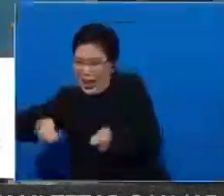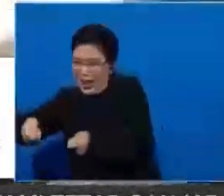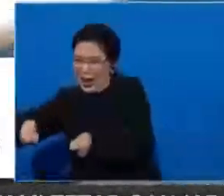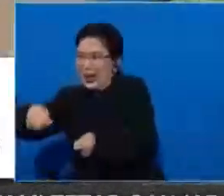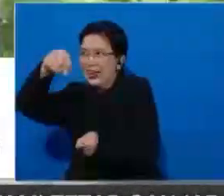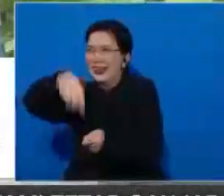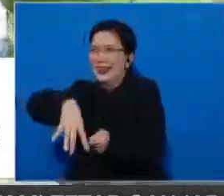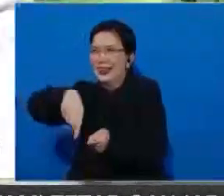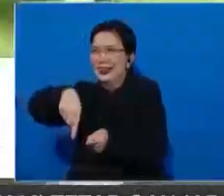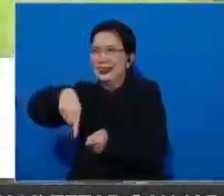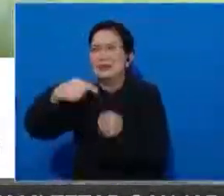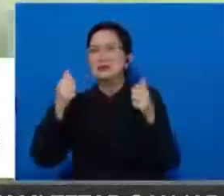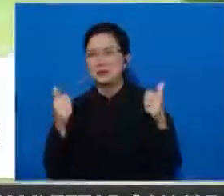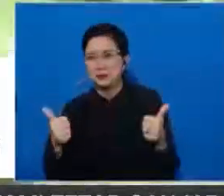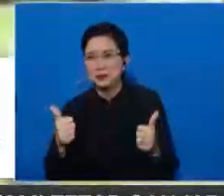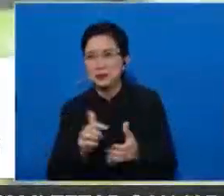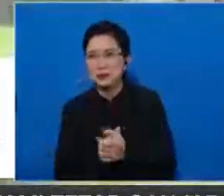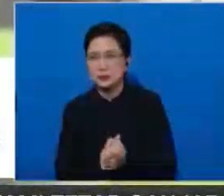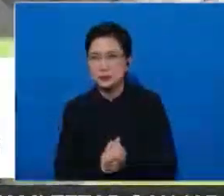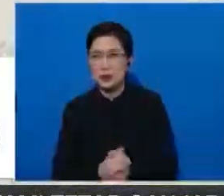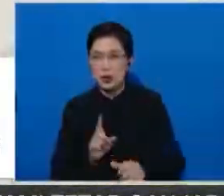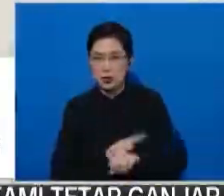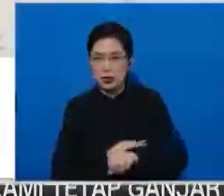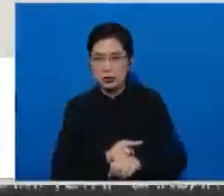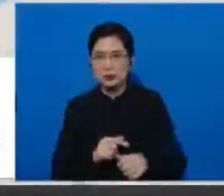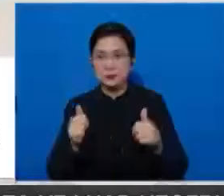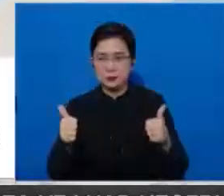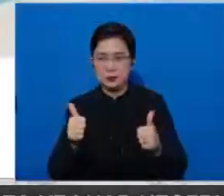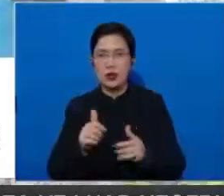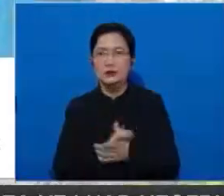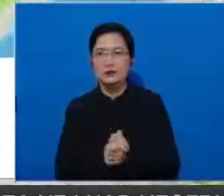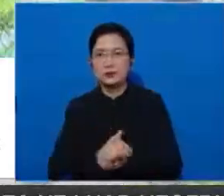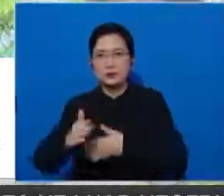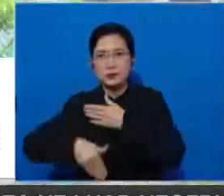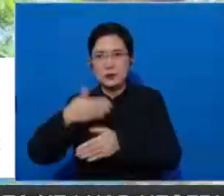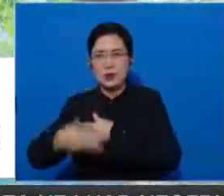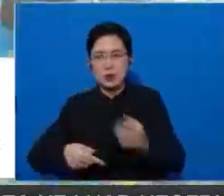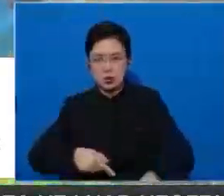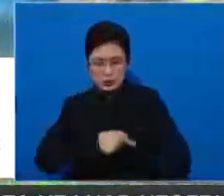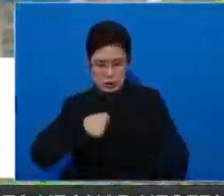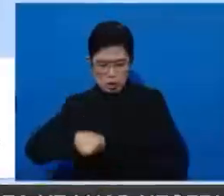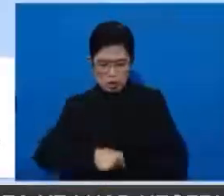dirasa tepat oleh para produsen usus pepaya untuk memproduksi usus pepaya.